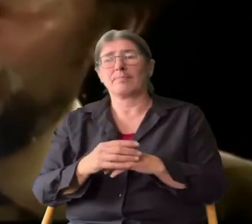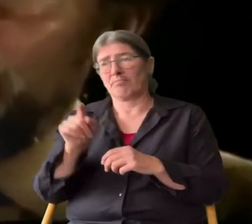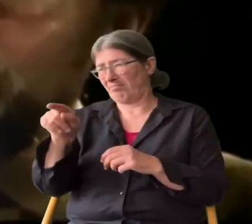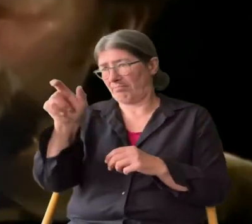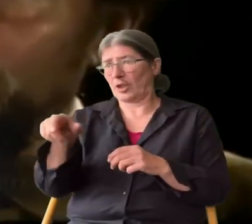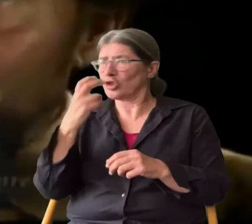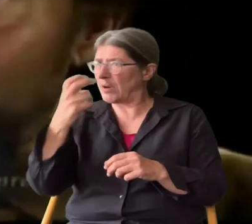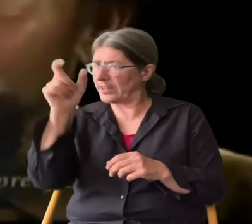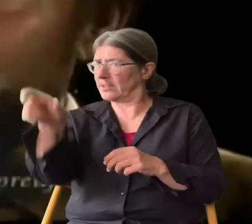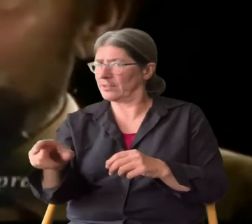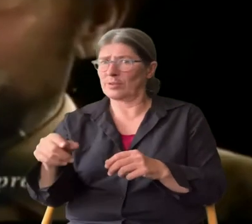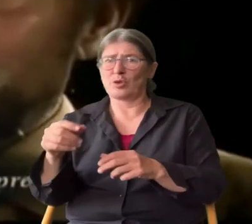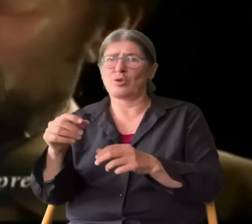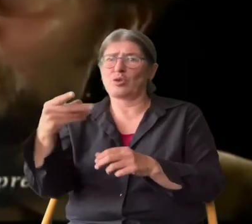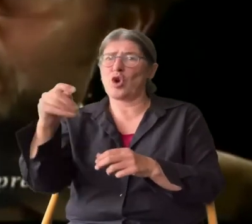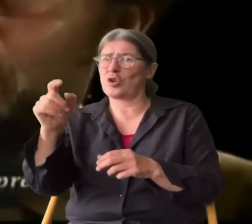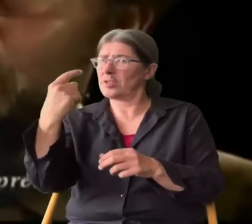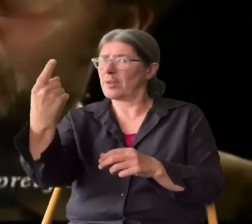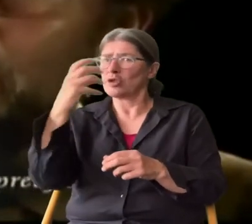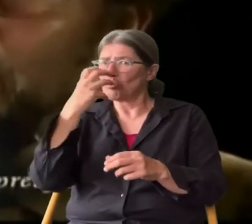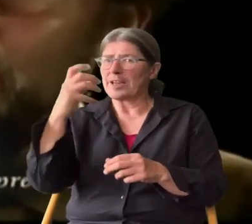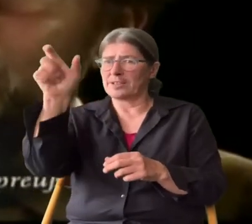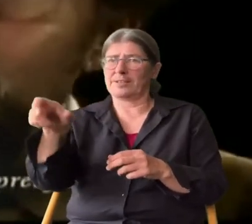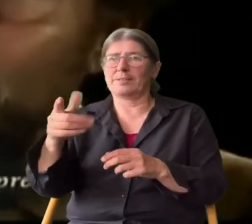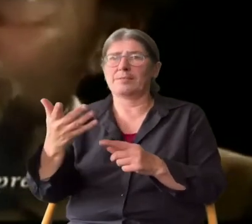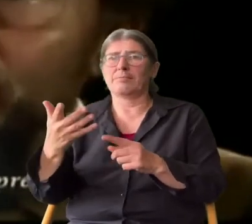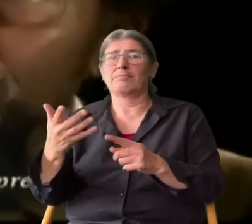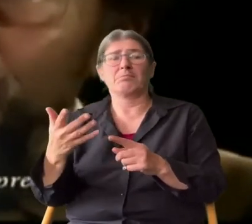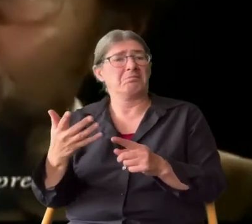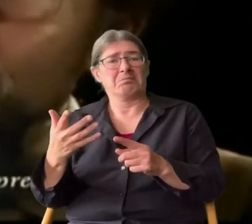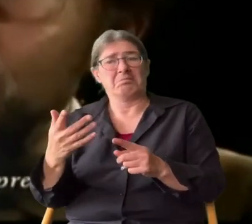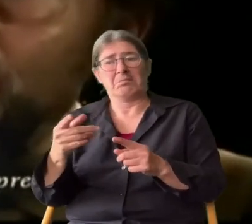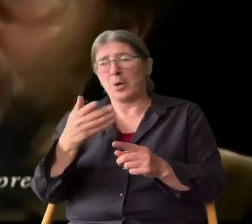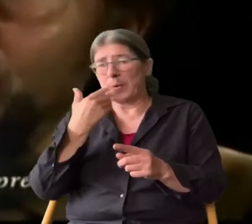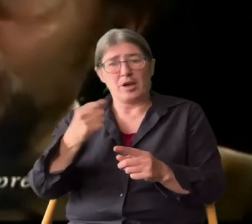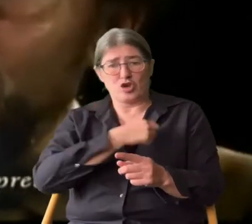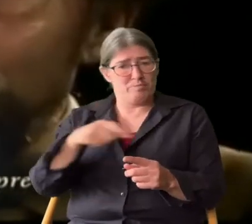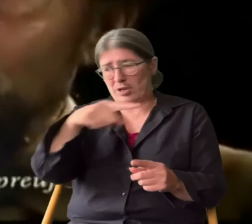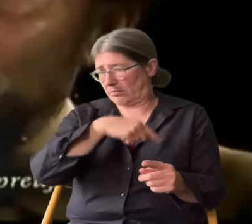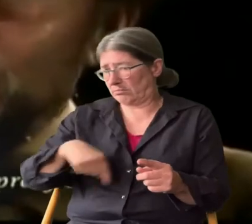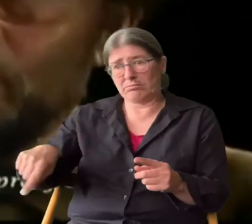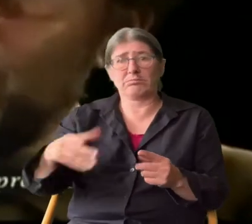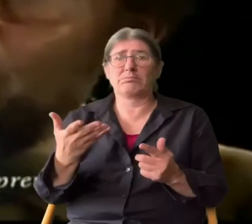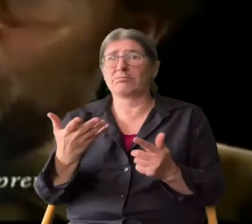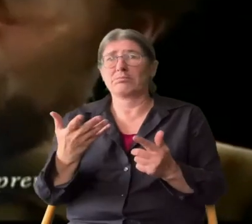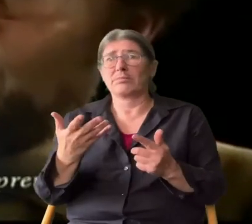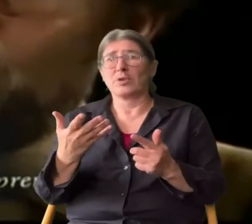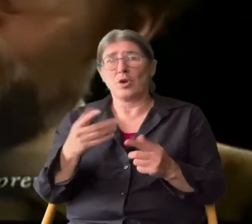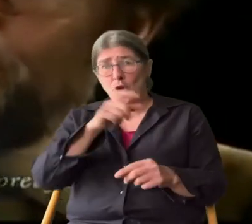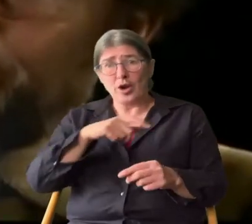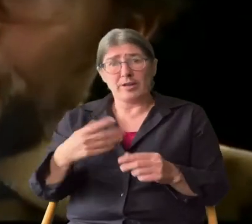Schwein. Ein Schwein in jeder Beziehung. Sich überhaupt nicht darum zu kümmern, was